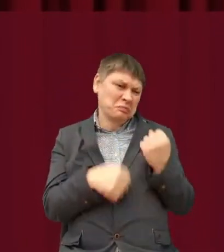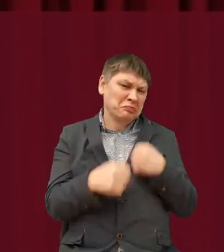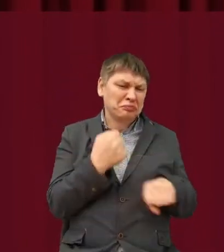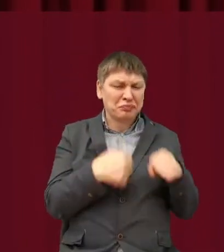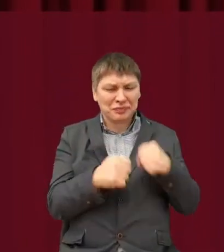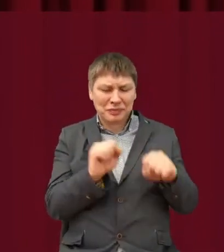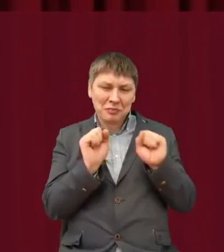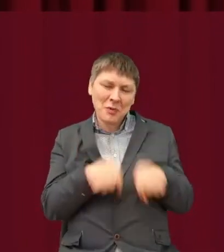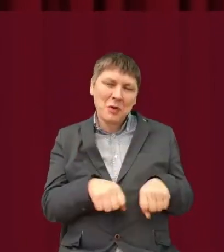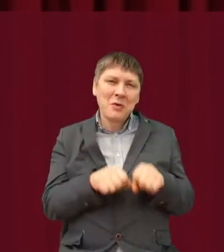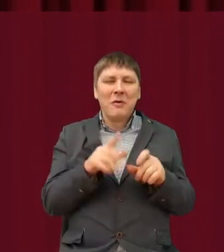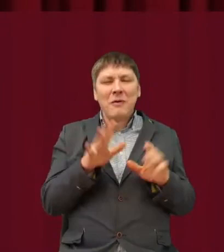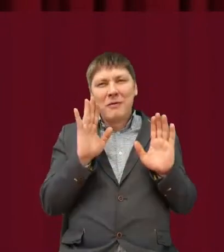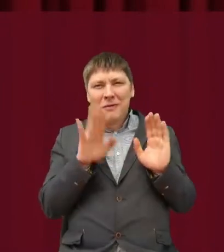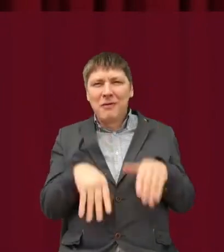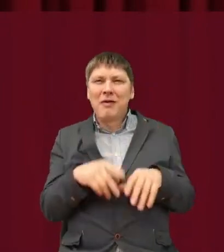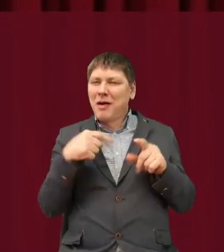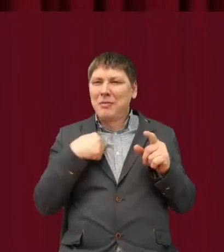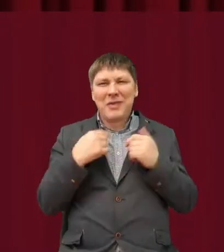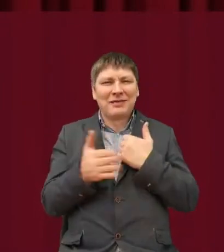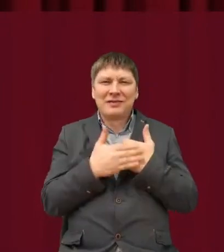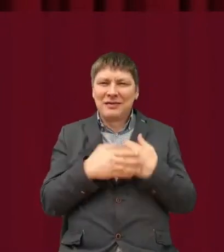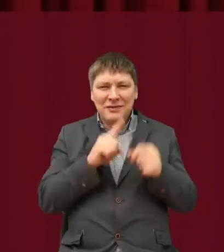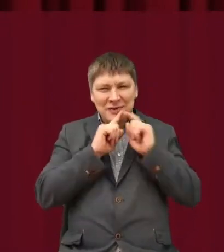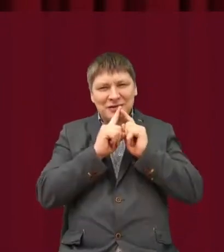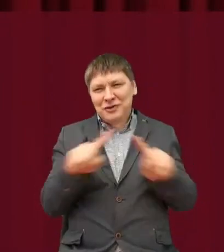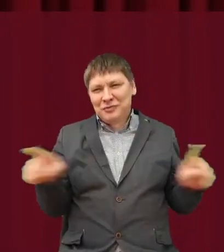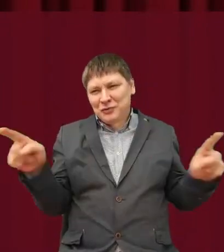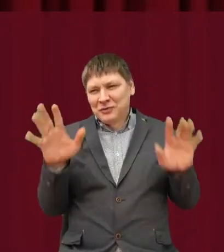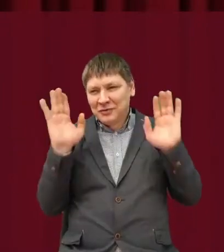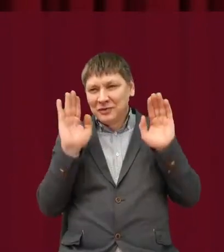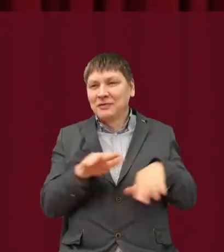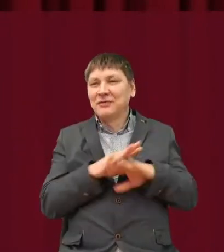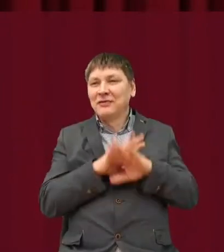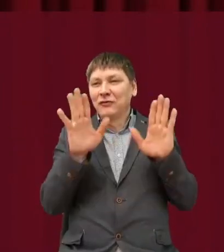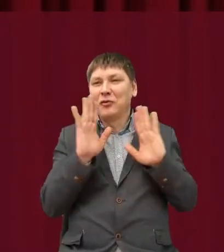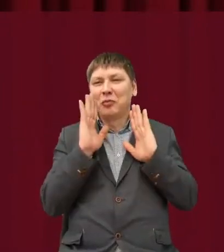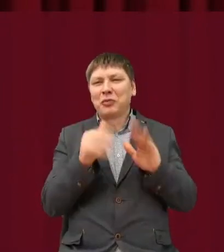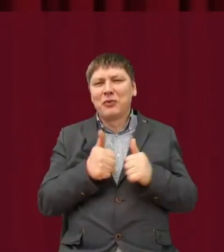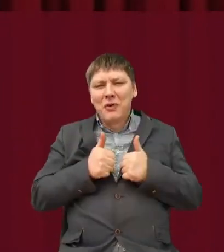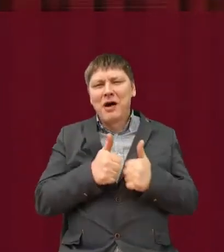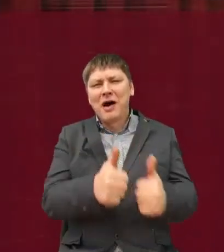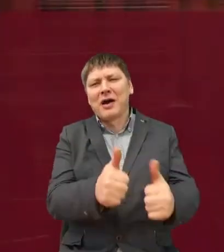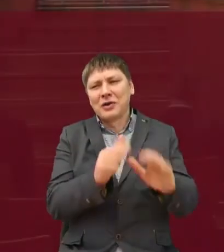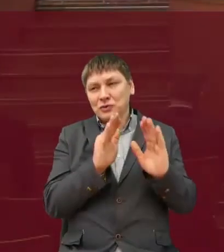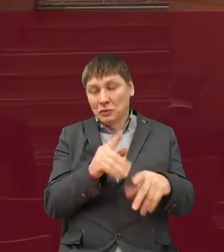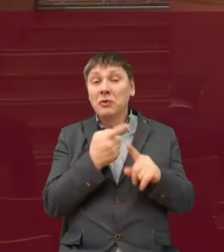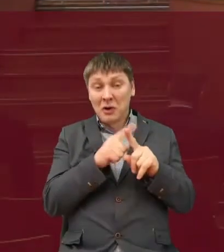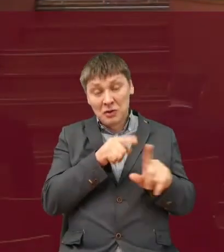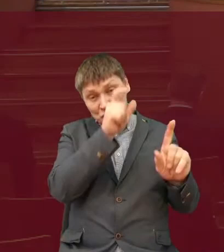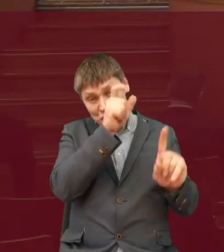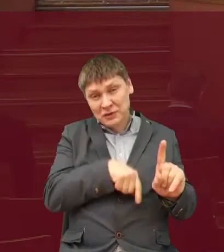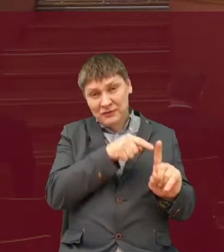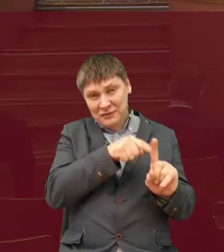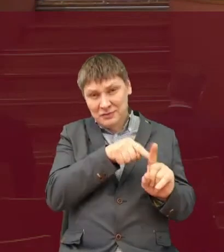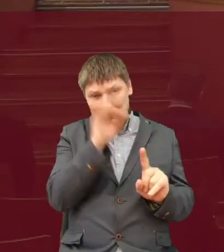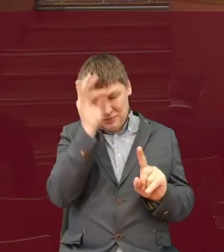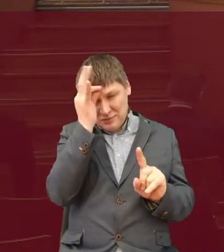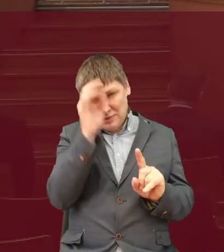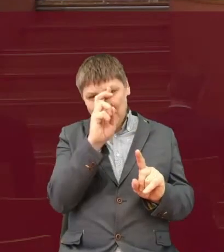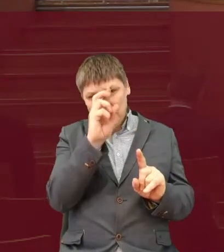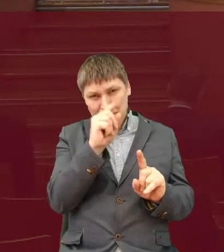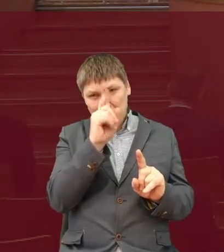пренебрегать вечными принципами Божий праведности Безумный это тот который отвергает